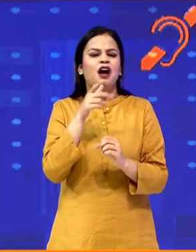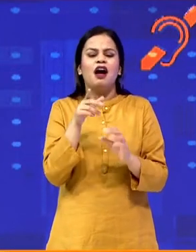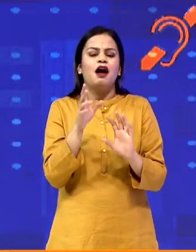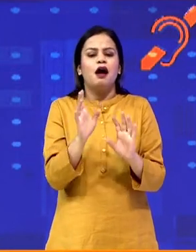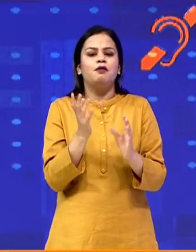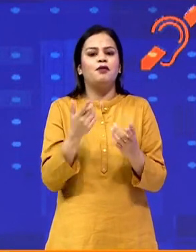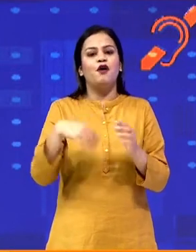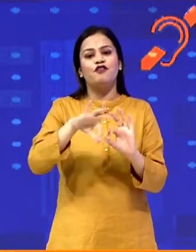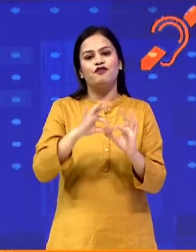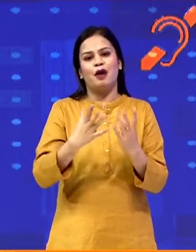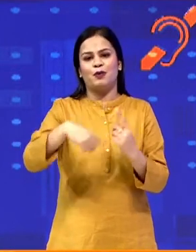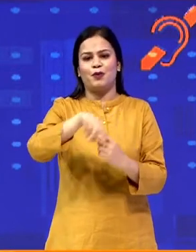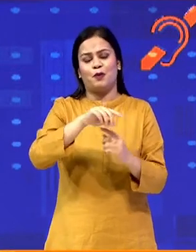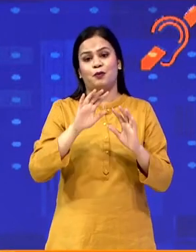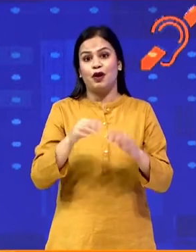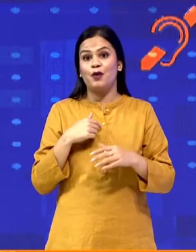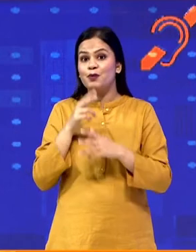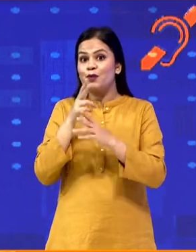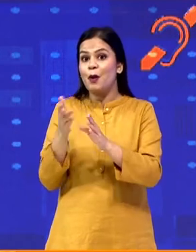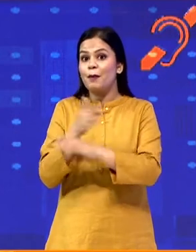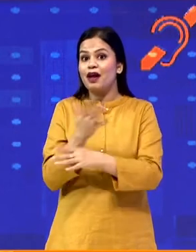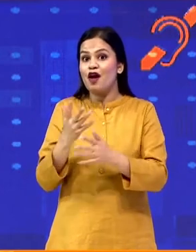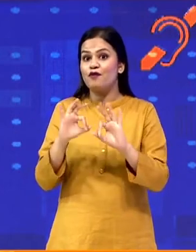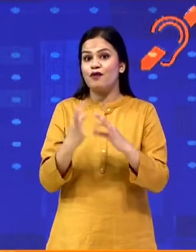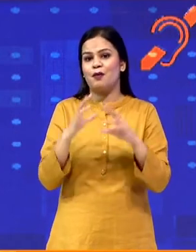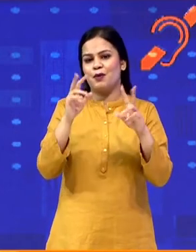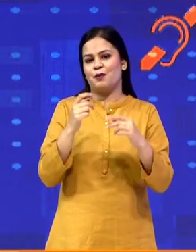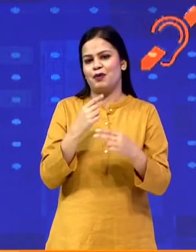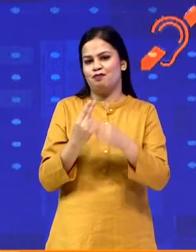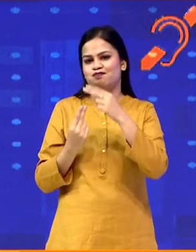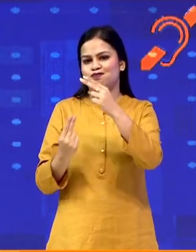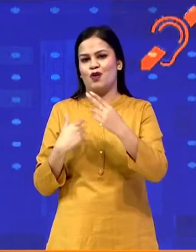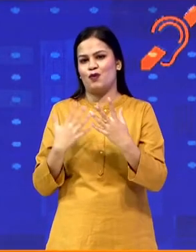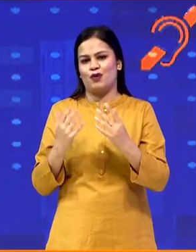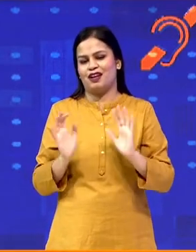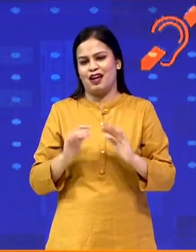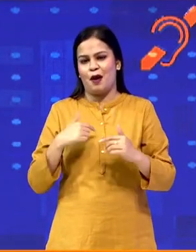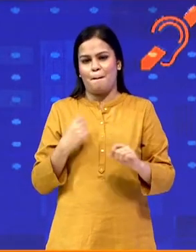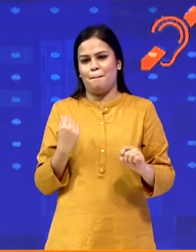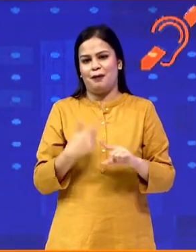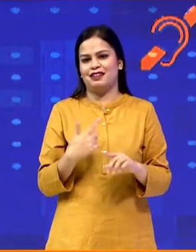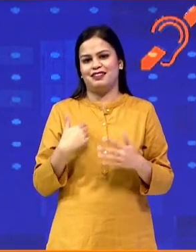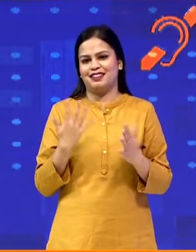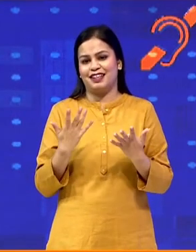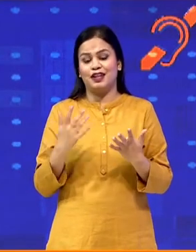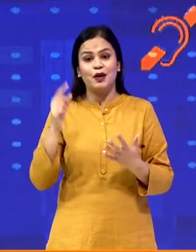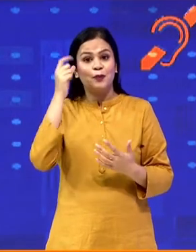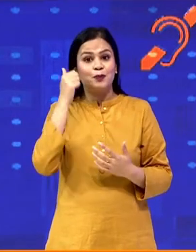कहा की मैं फैमिली पढ़ने आना चाहता हूं और अच्छी बात नहीं है